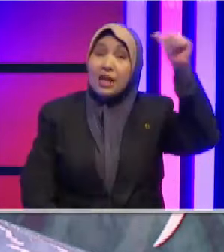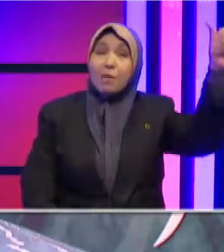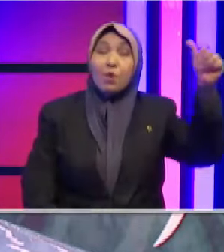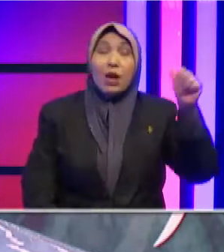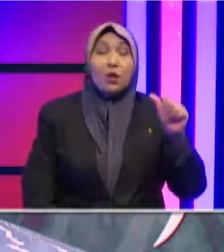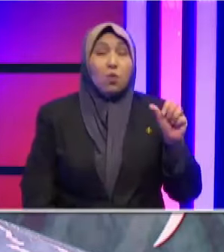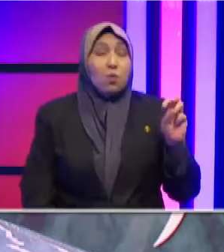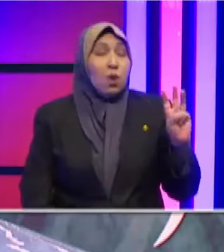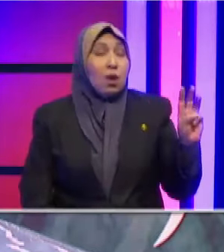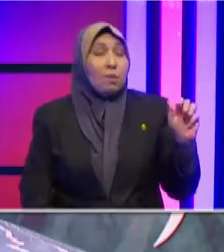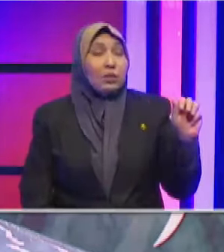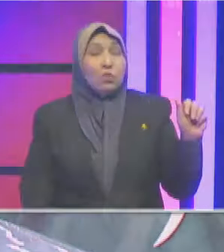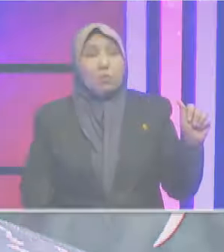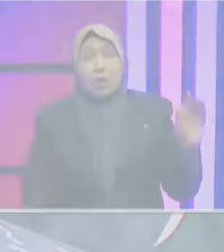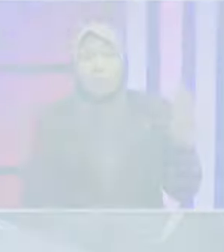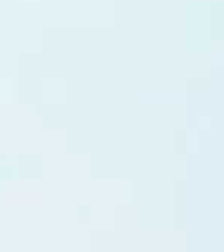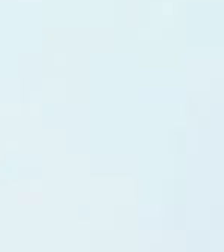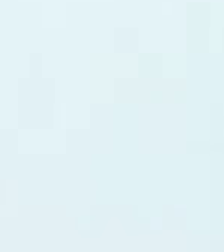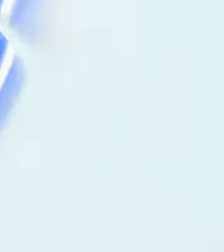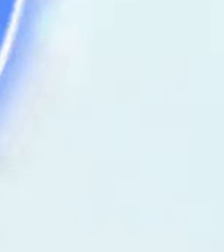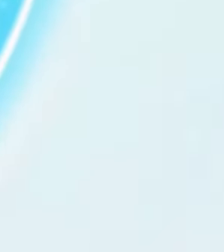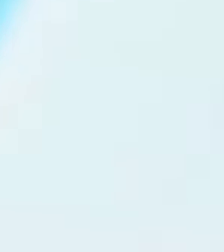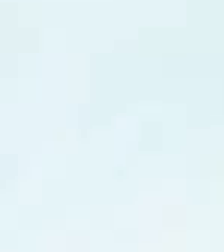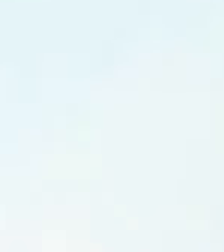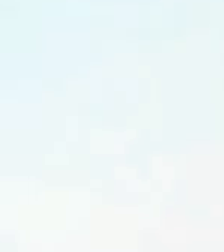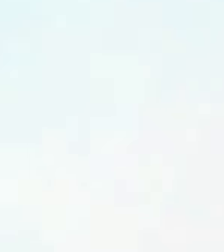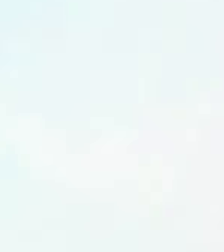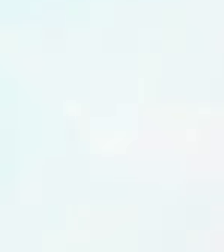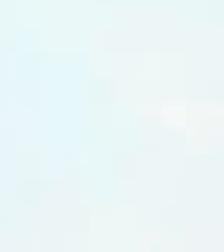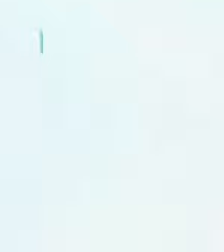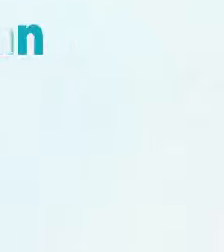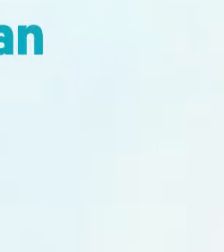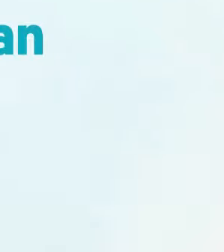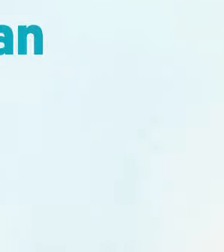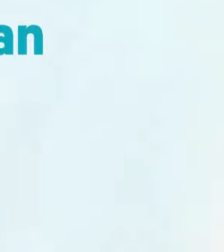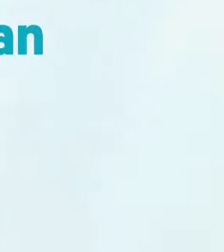Warahmatullahi The World Bank